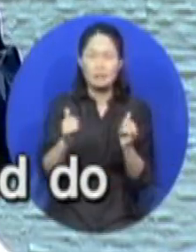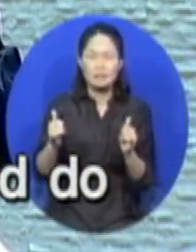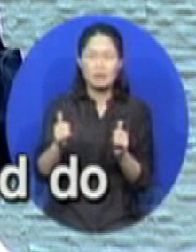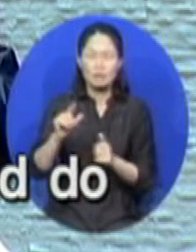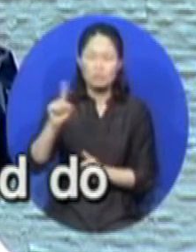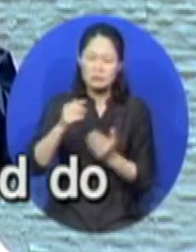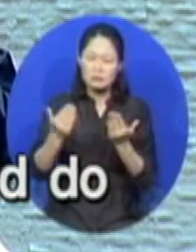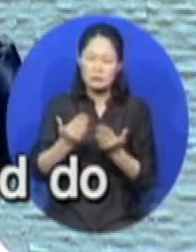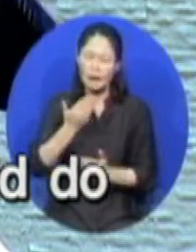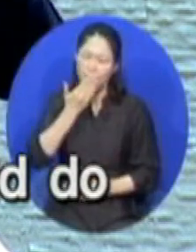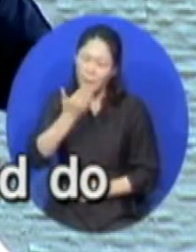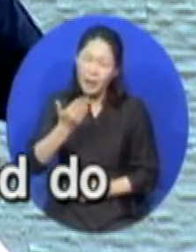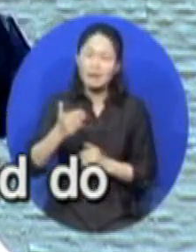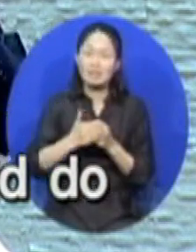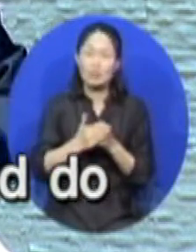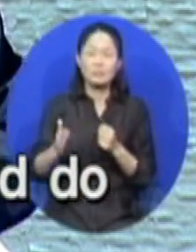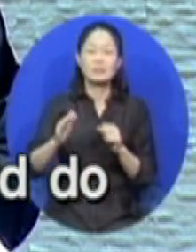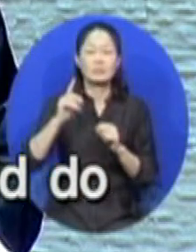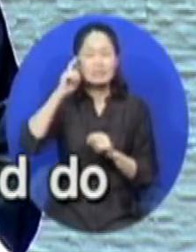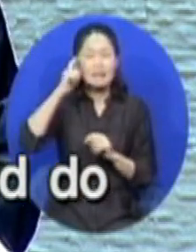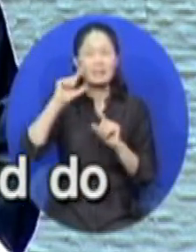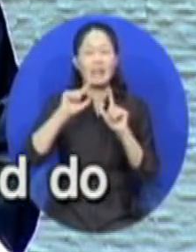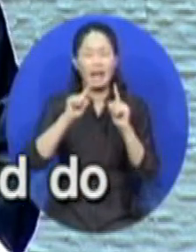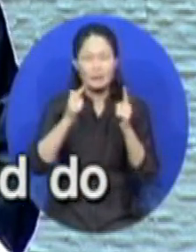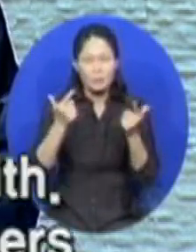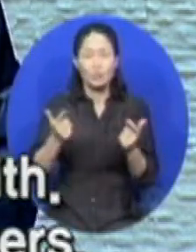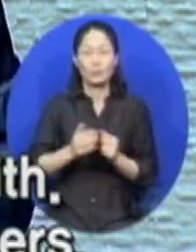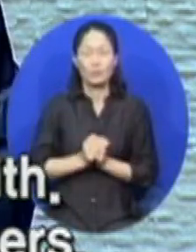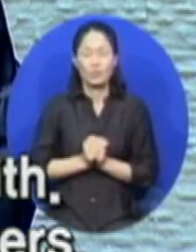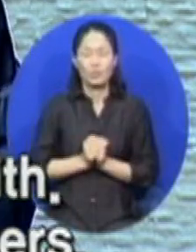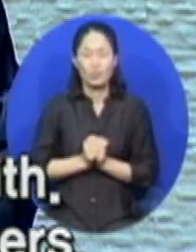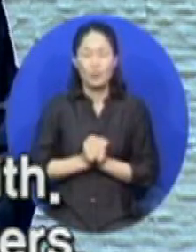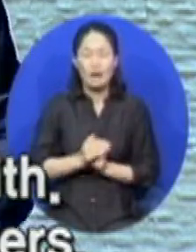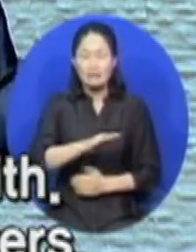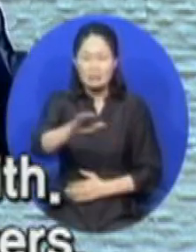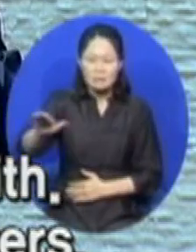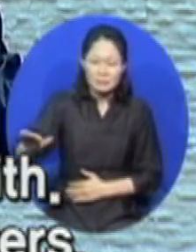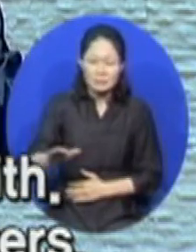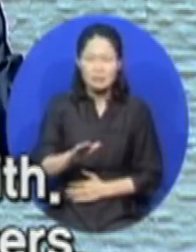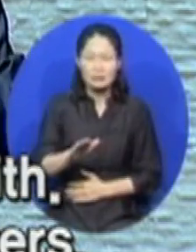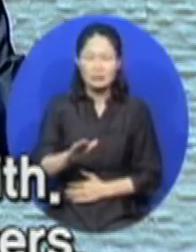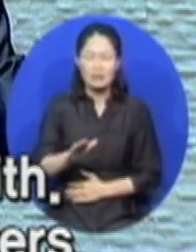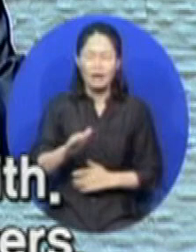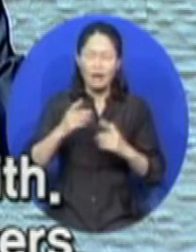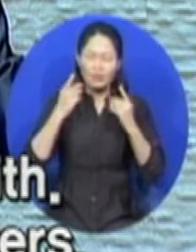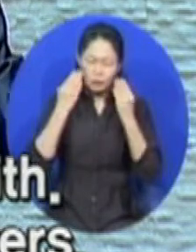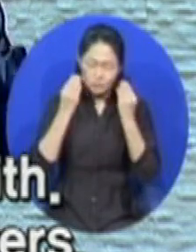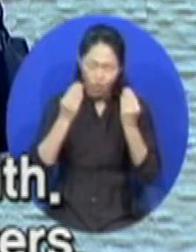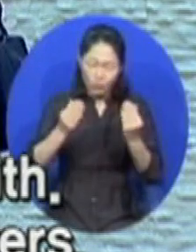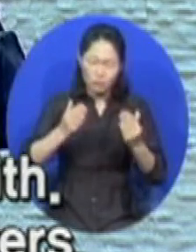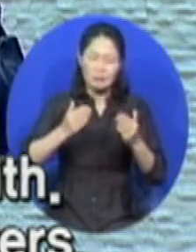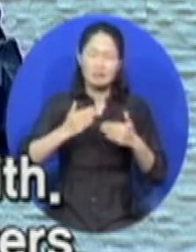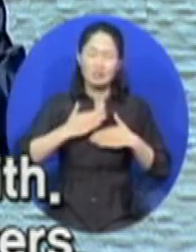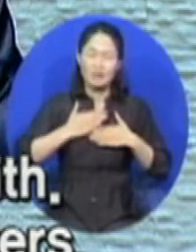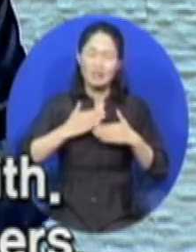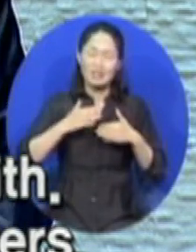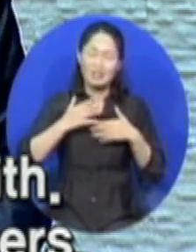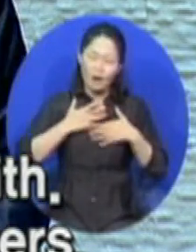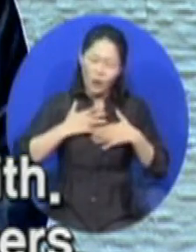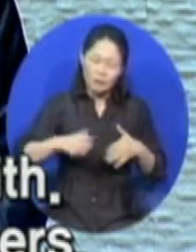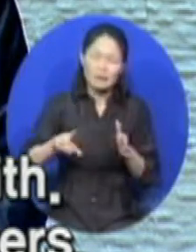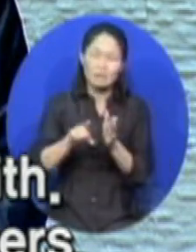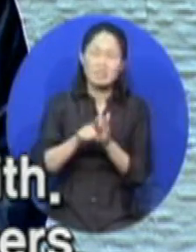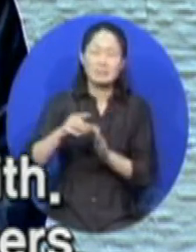수 있으리라고 생각하기 때문이 아니었어요 그들은 여전히 연약한 믿음을 가진 정말 처신 자에